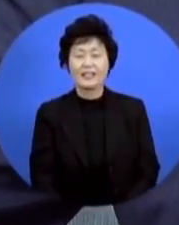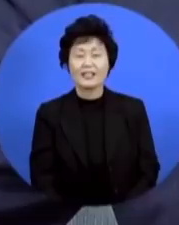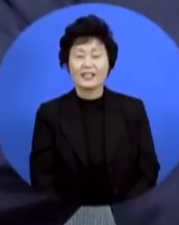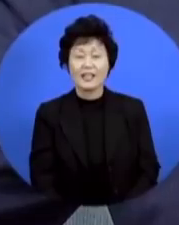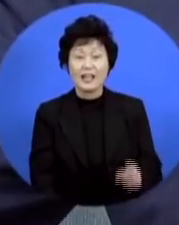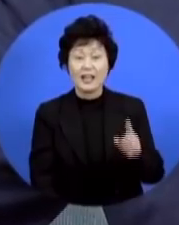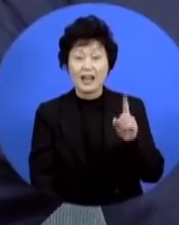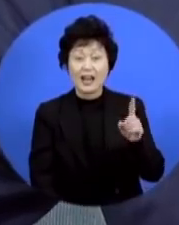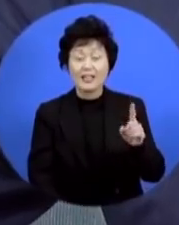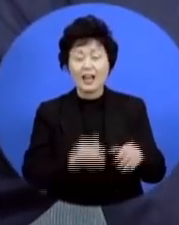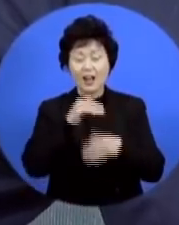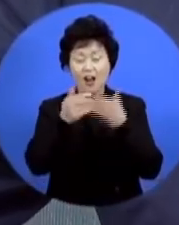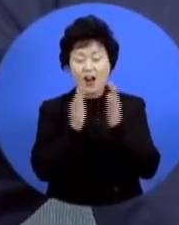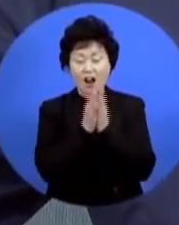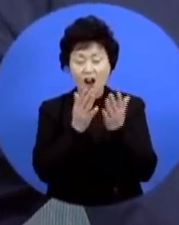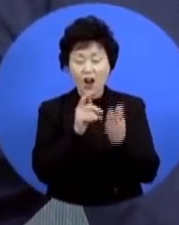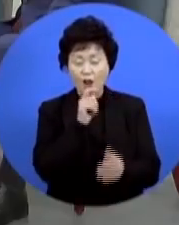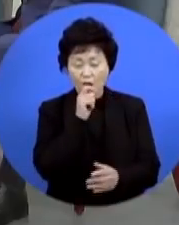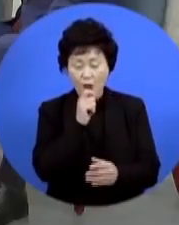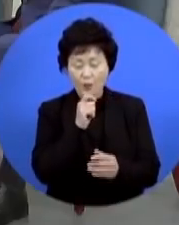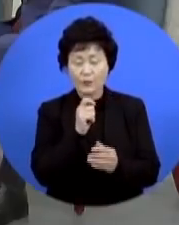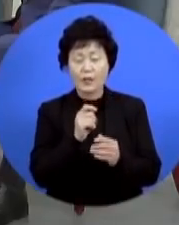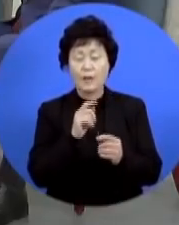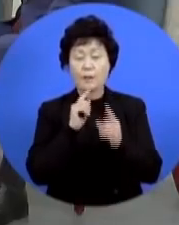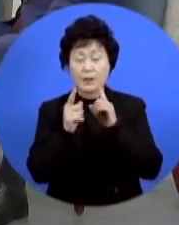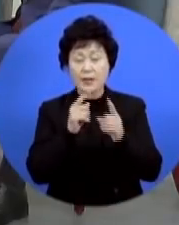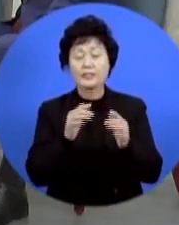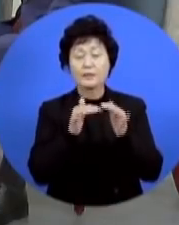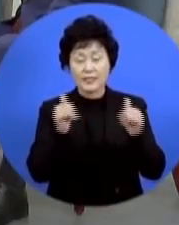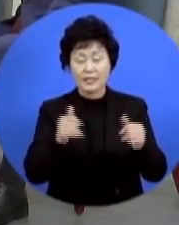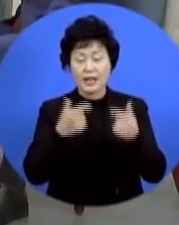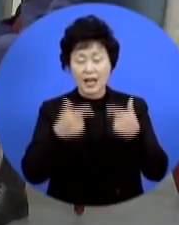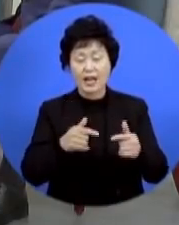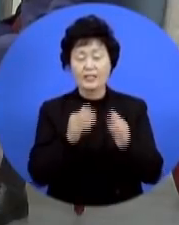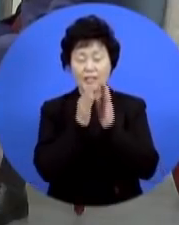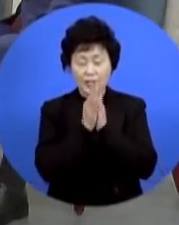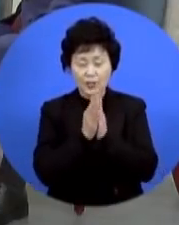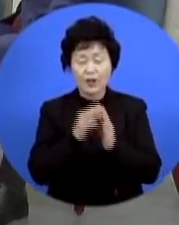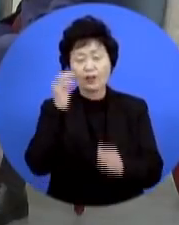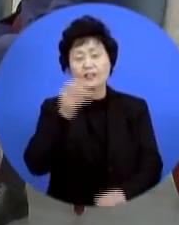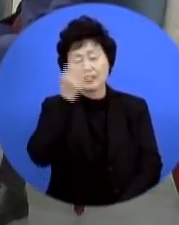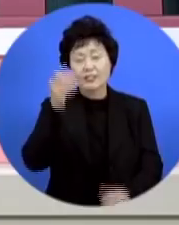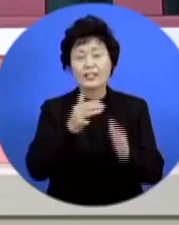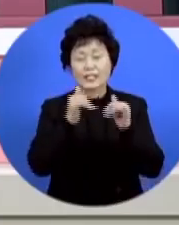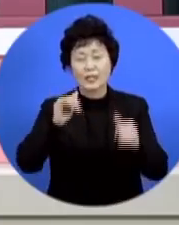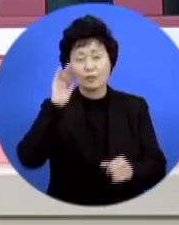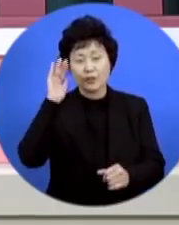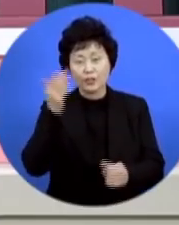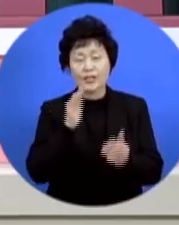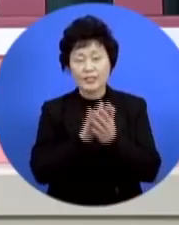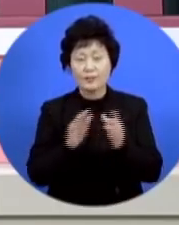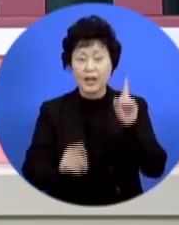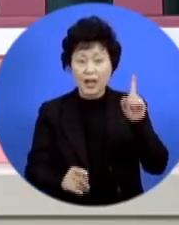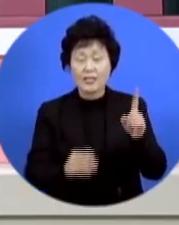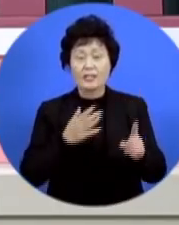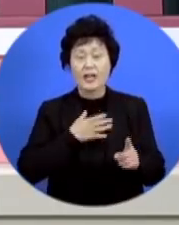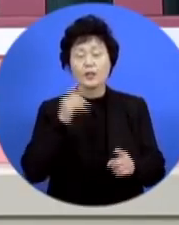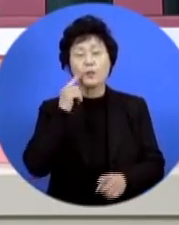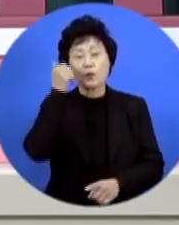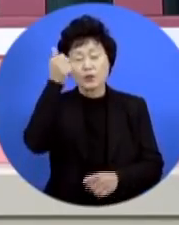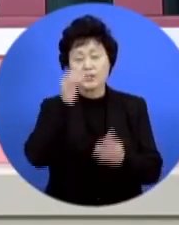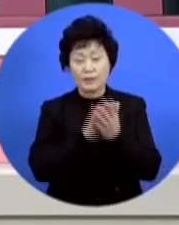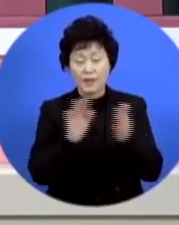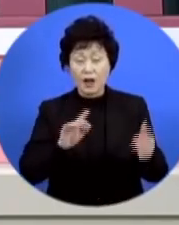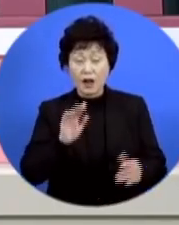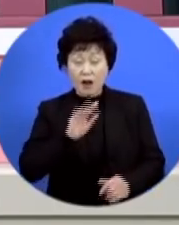평생 성경을 묵상하는 말씀의 사람, 항상 기도하는 성령의 사람이 되겠습니다. 하나, 나는 목사입니다.